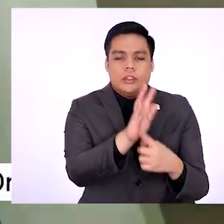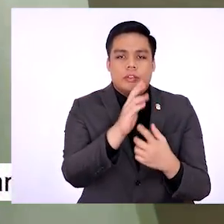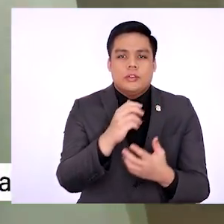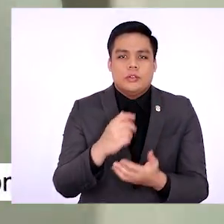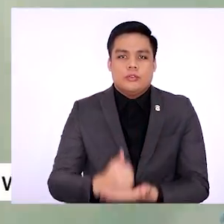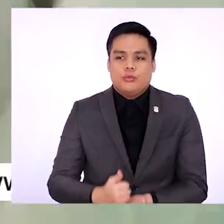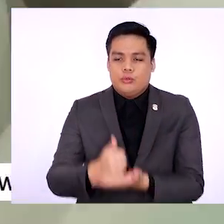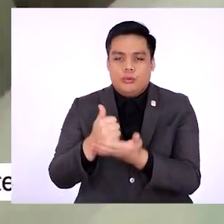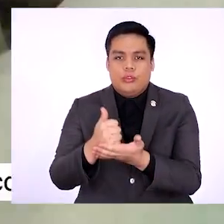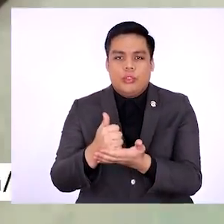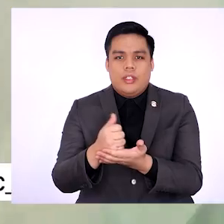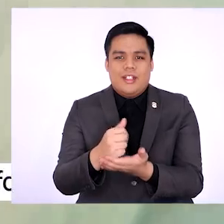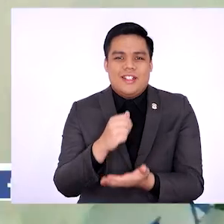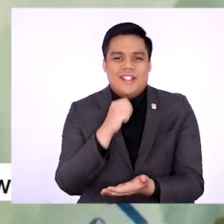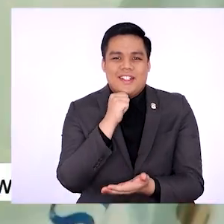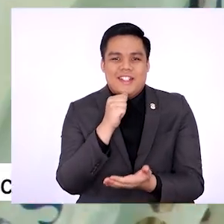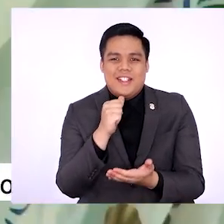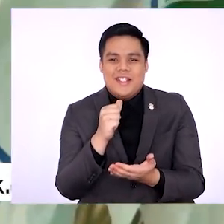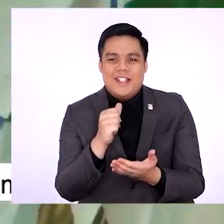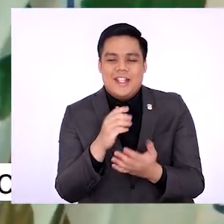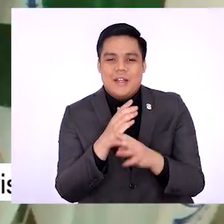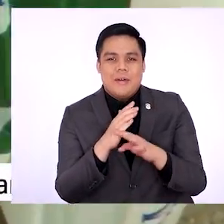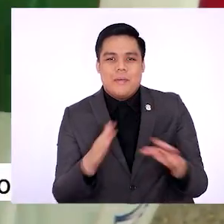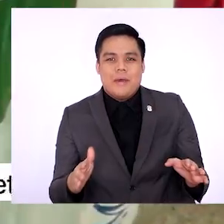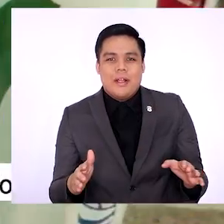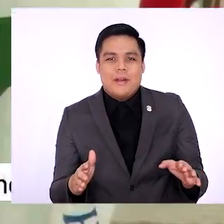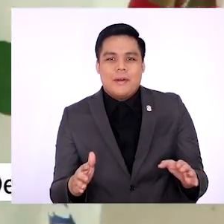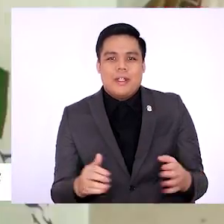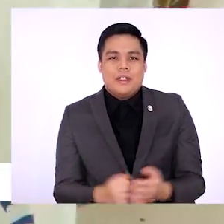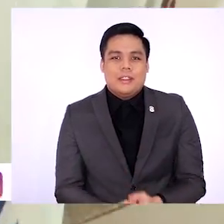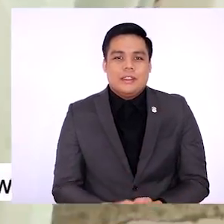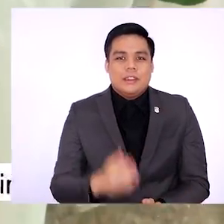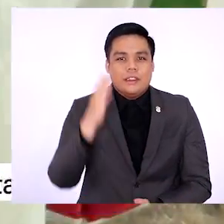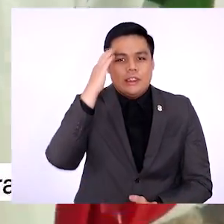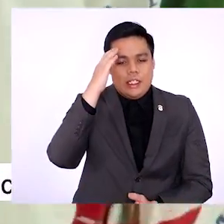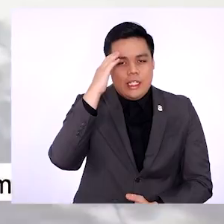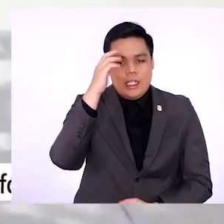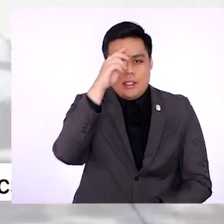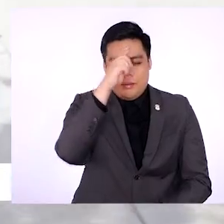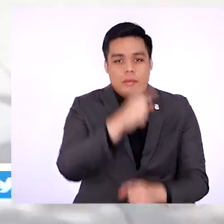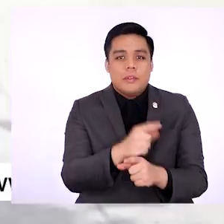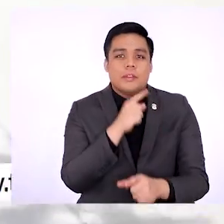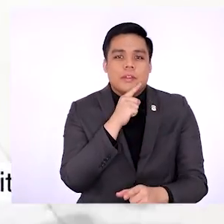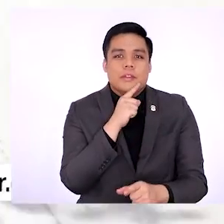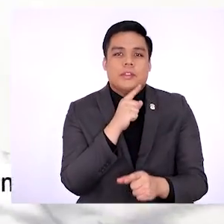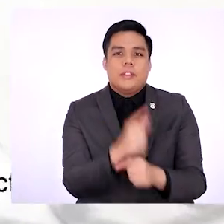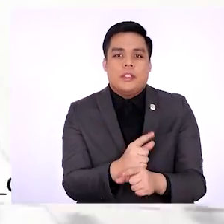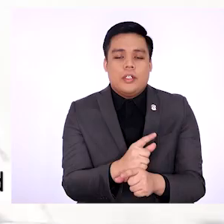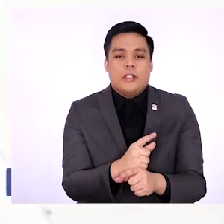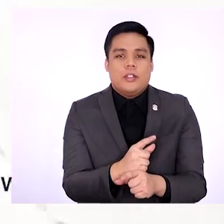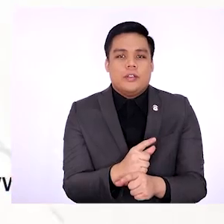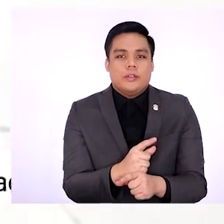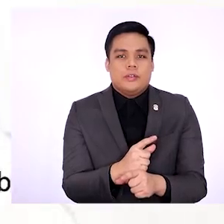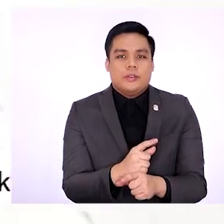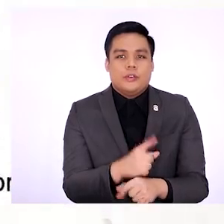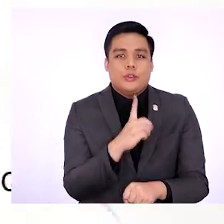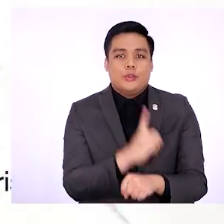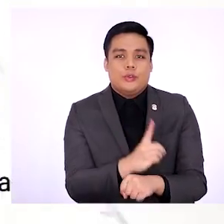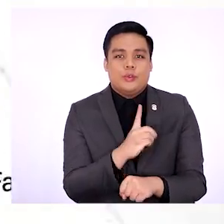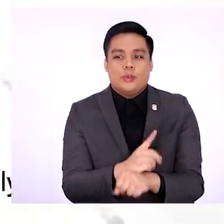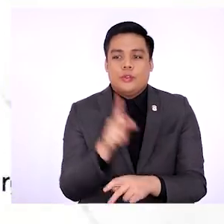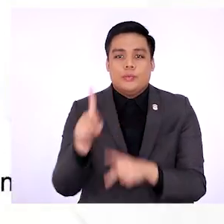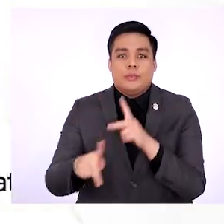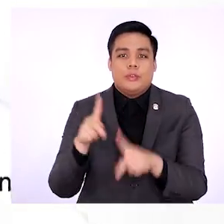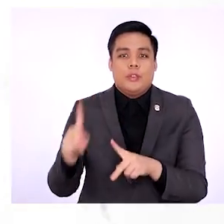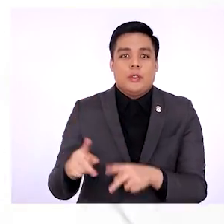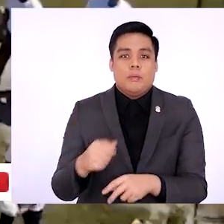pagtutulungan ay hindi nawawala sapagkat kinikilala ng mga kaanib sa Iglesia na tungkulin sa kapwa ang pagpapakita ng